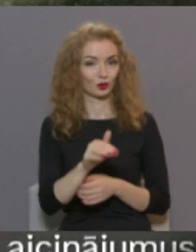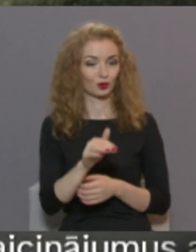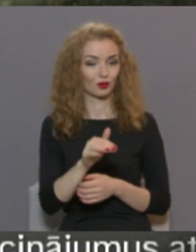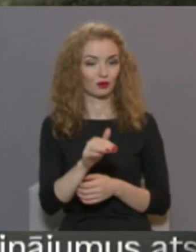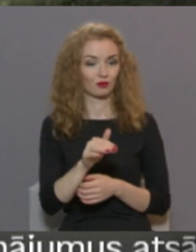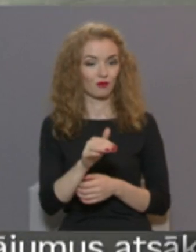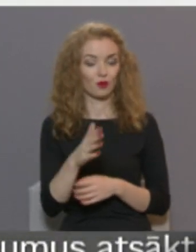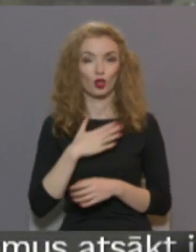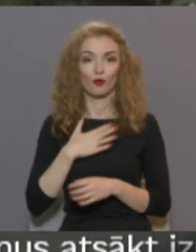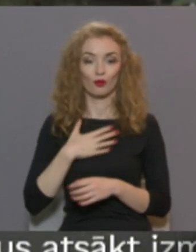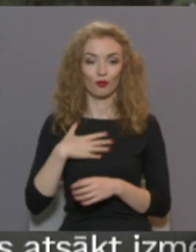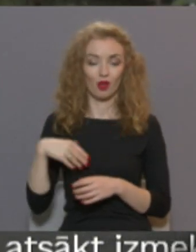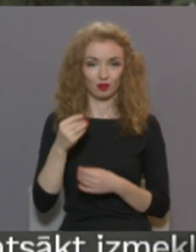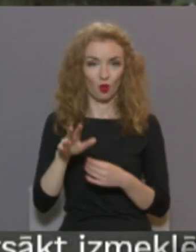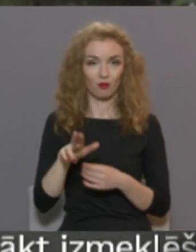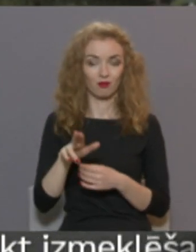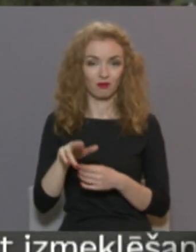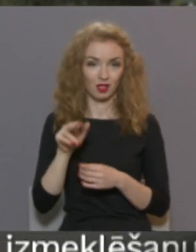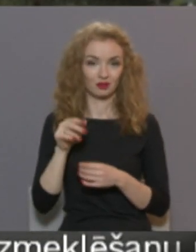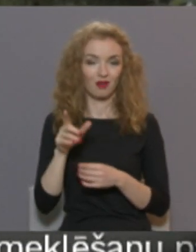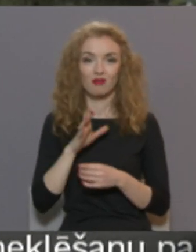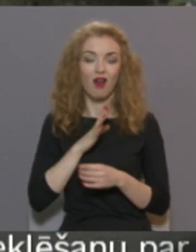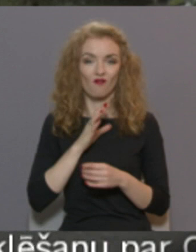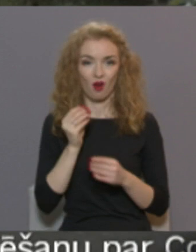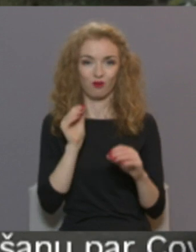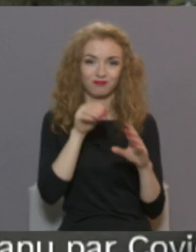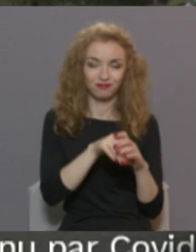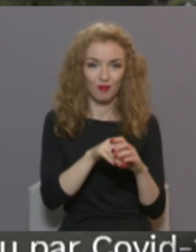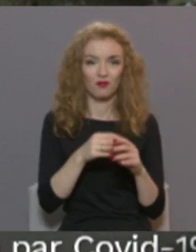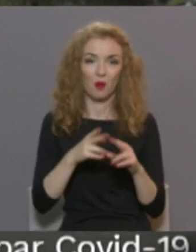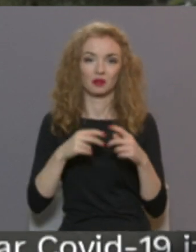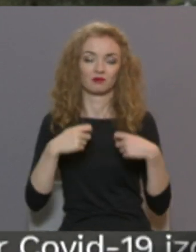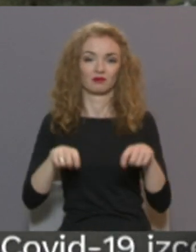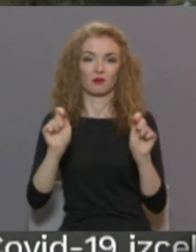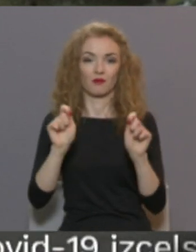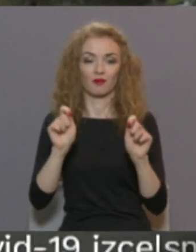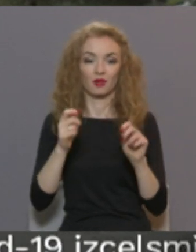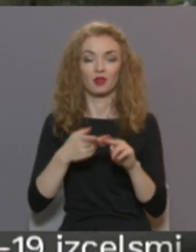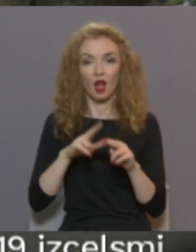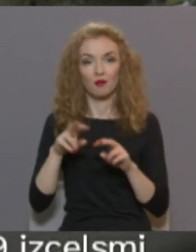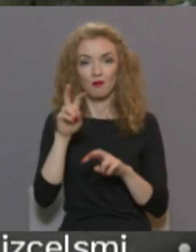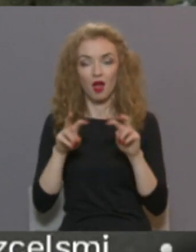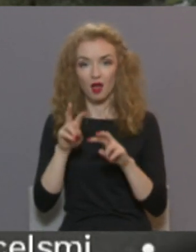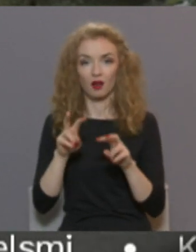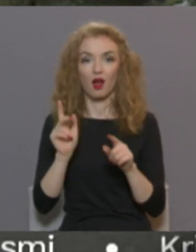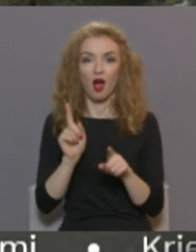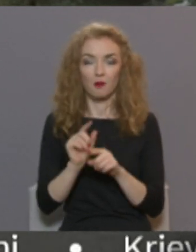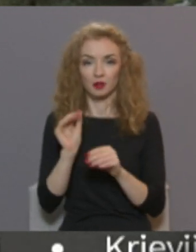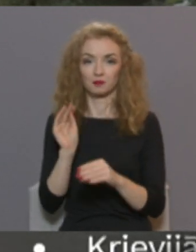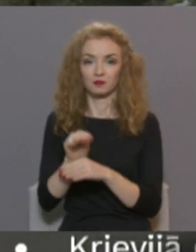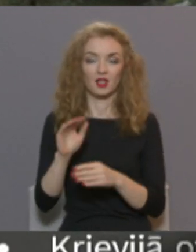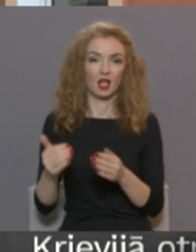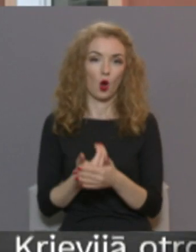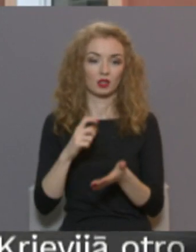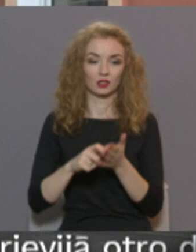deva. Mūsu vecumā jāg ieguldīties tajā vairs neredzam. Laikam pārdosim to, bet būs jāatrod arī pašu līdzekļu jauna